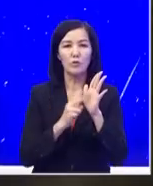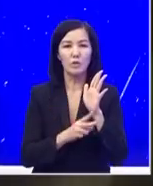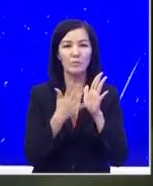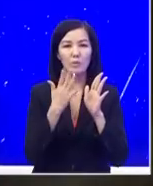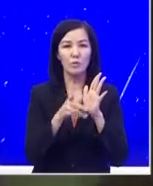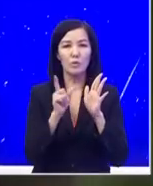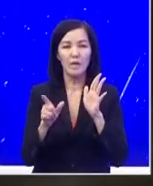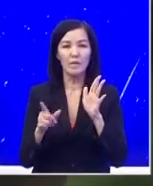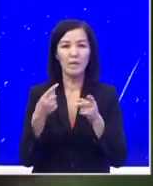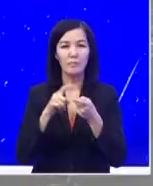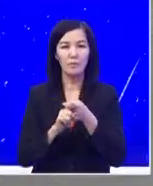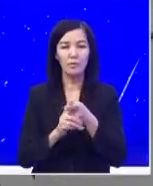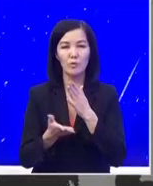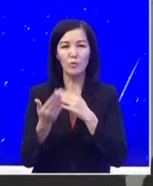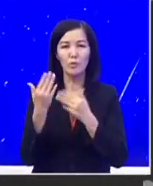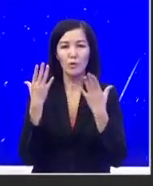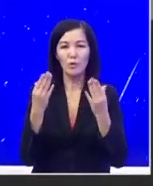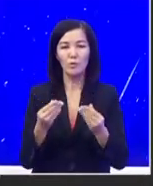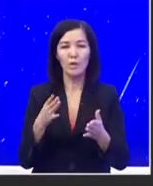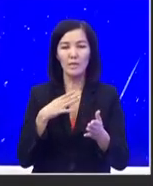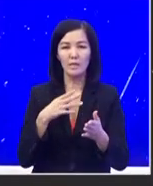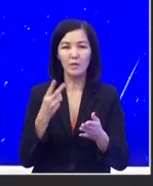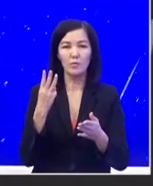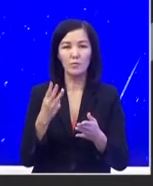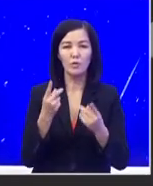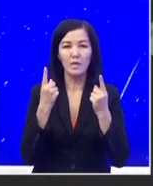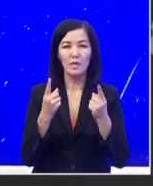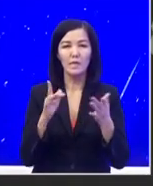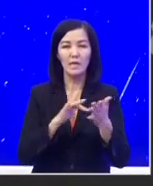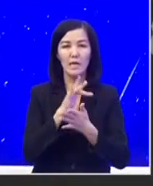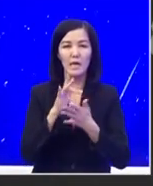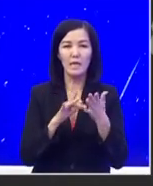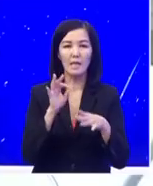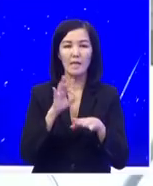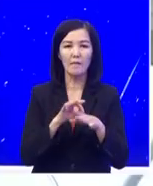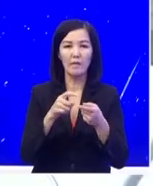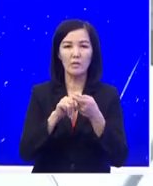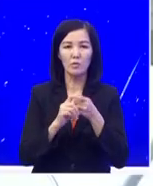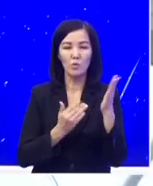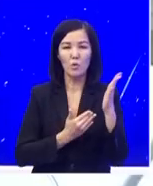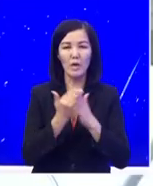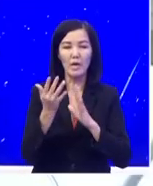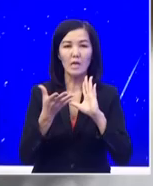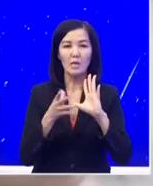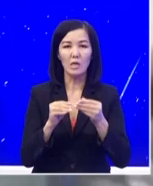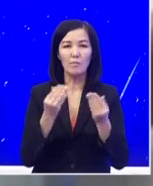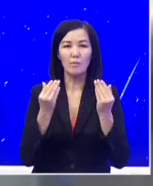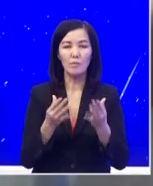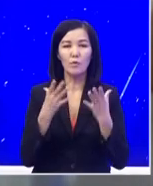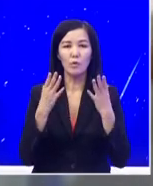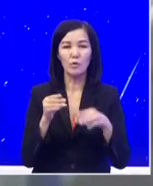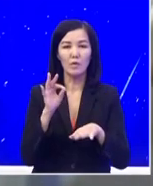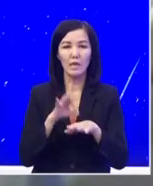түсті. Бұл көрсеткіштер өткен тәулікте анықталды. Әсіресе үш ірі мегаполисте инфекция жұқтыру қарқыны жоғары. Жалпы бүгінгі